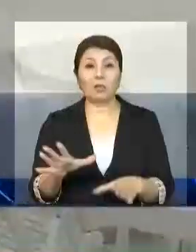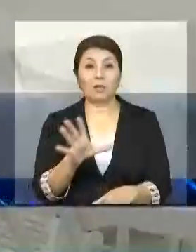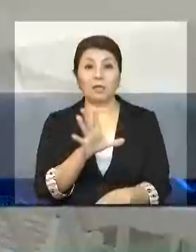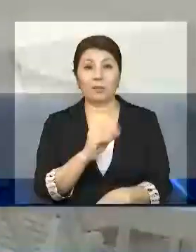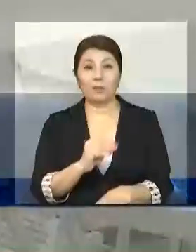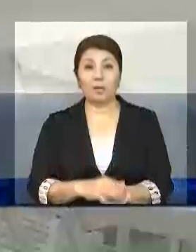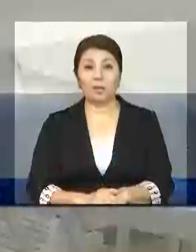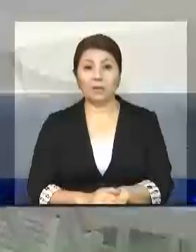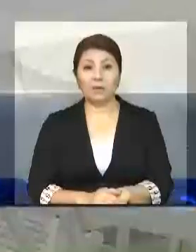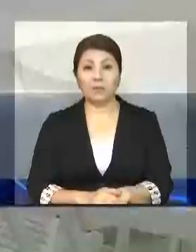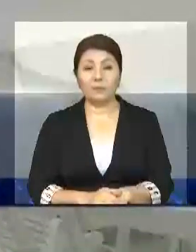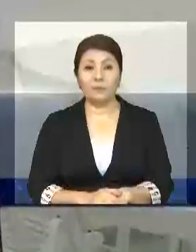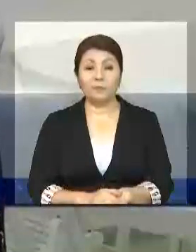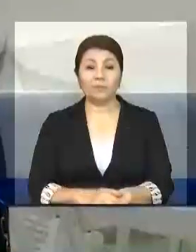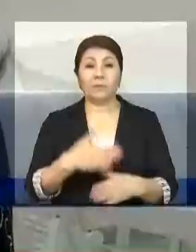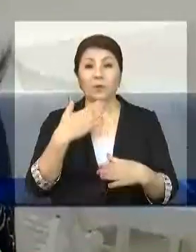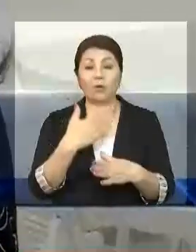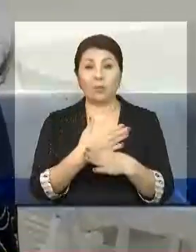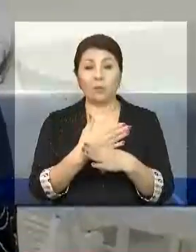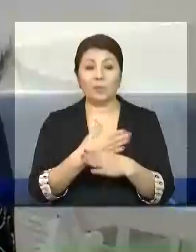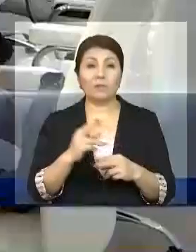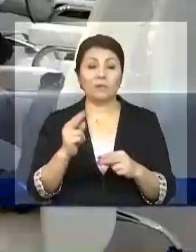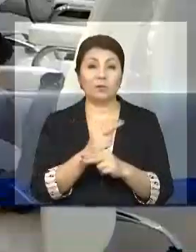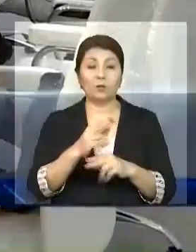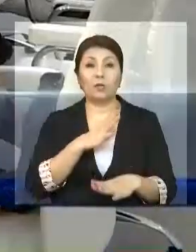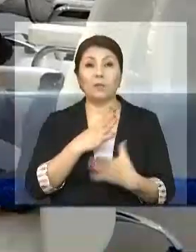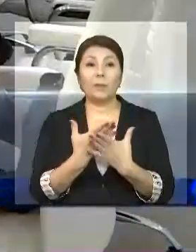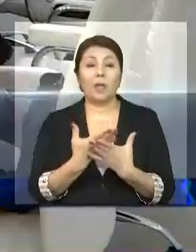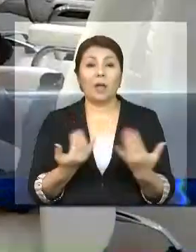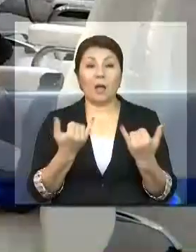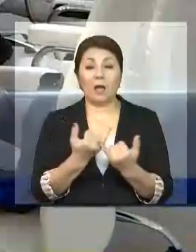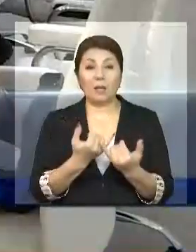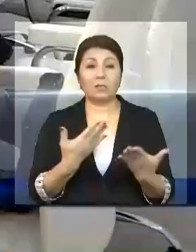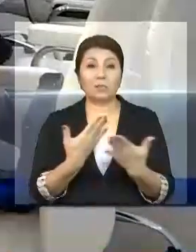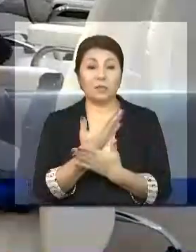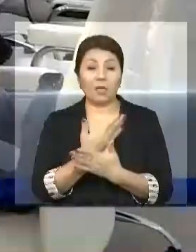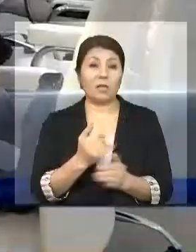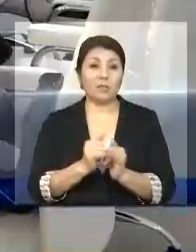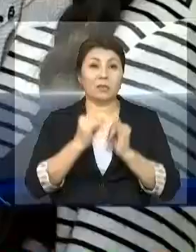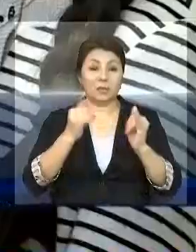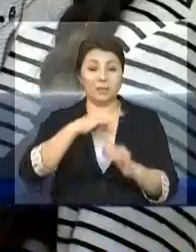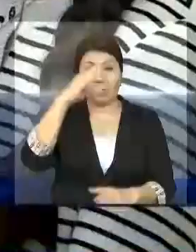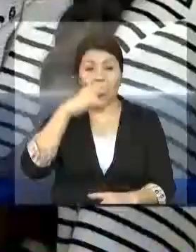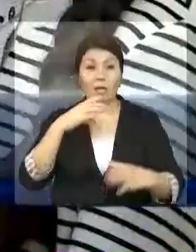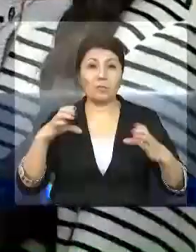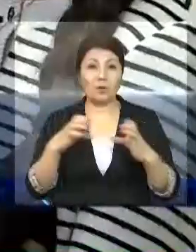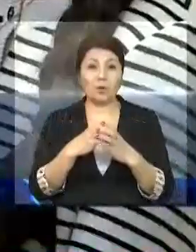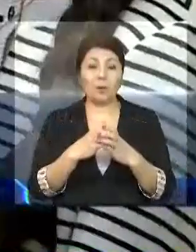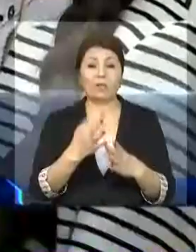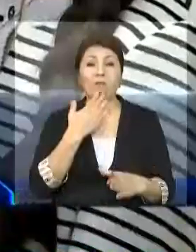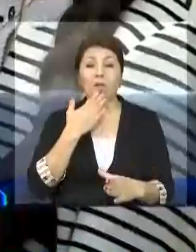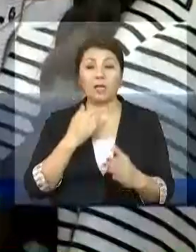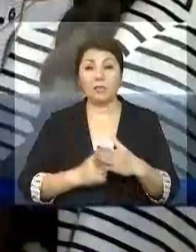да әдістемелік көмек барысында түзетілді. Жаһандану дәуірінде жаңашылдыққа бет бұрған қазақ қоғамы үшін ана